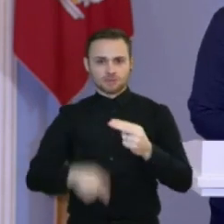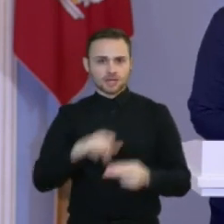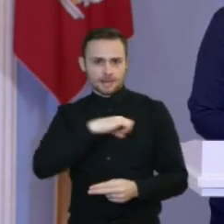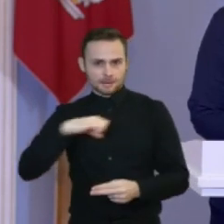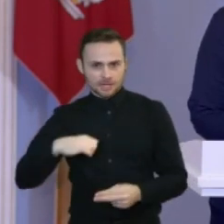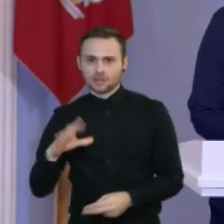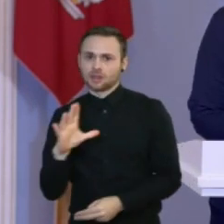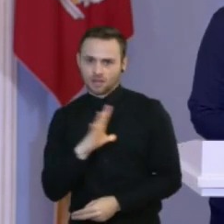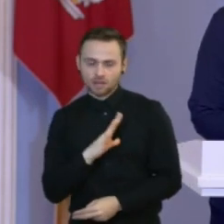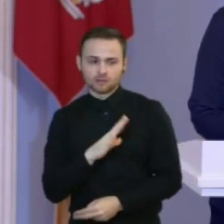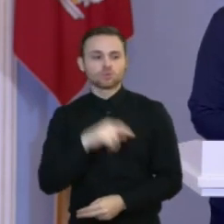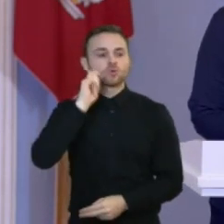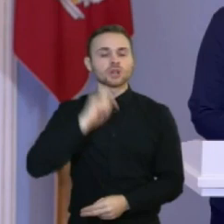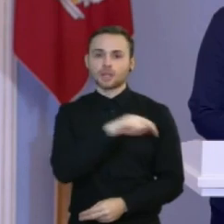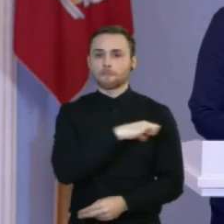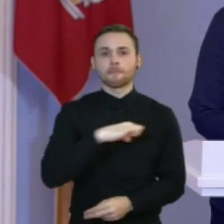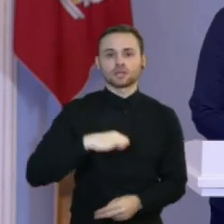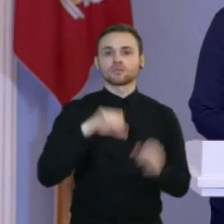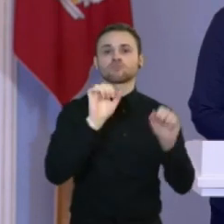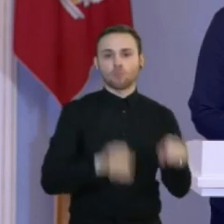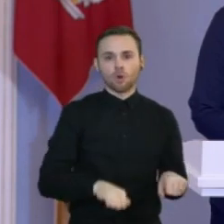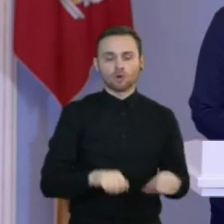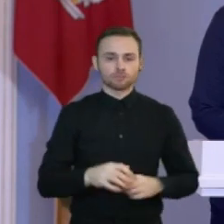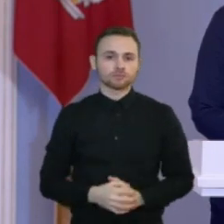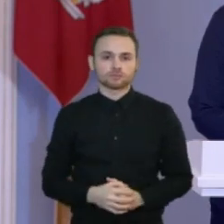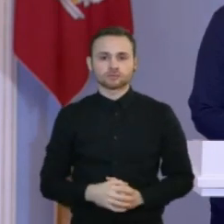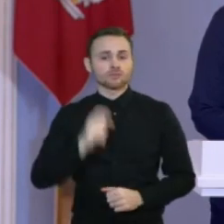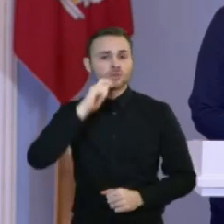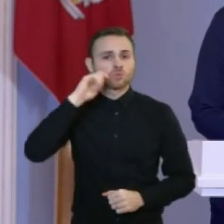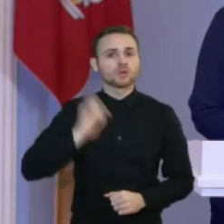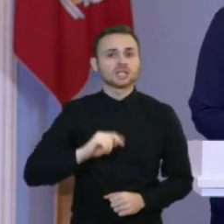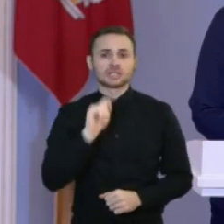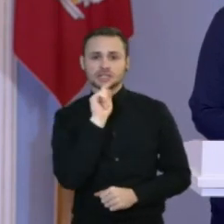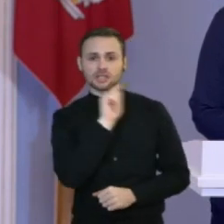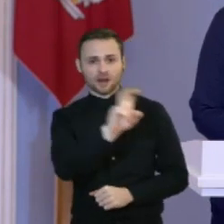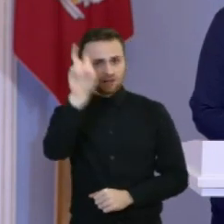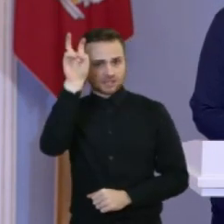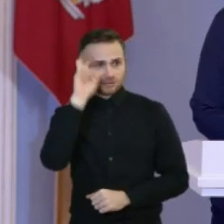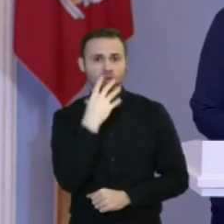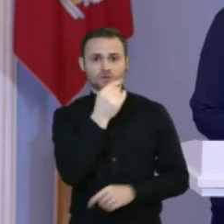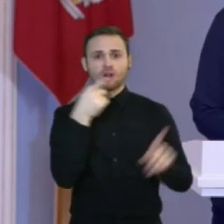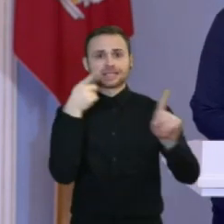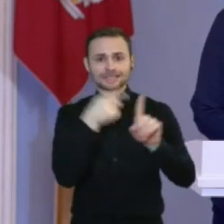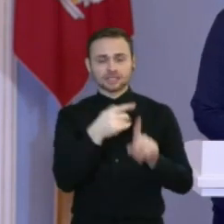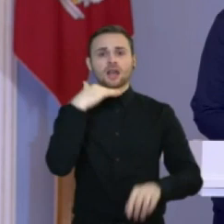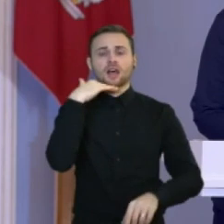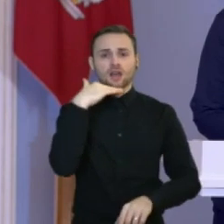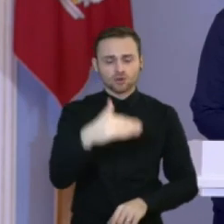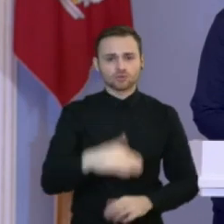jų likimą. Tai gali padaryti tik tai jie patys. Jie savo tikslus yra aiškiai